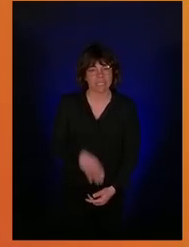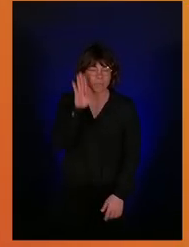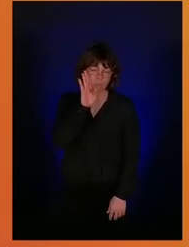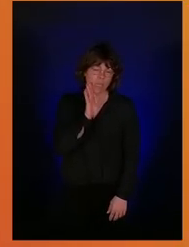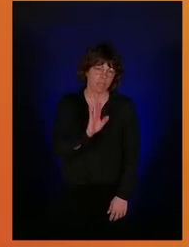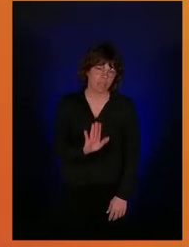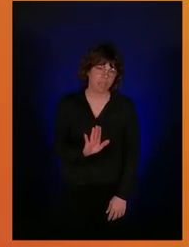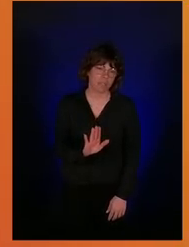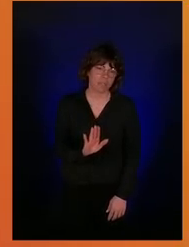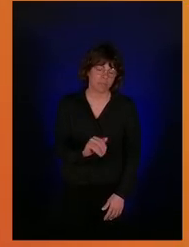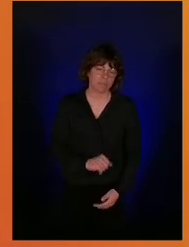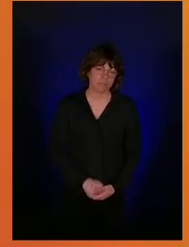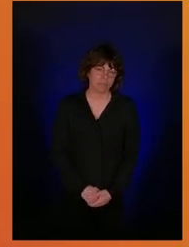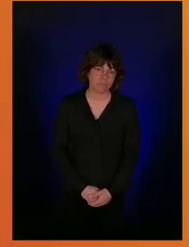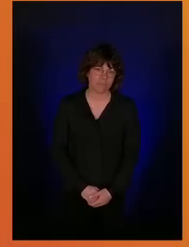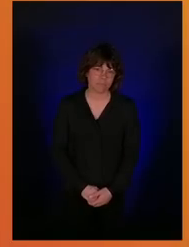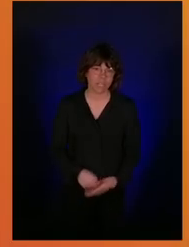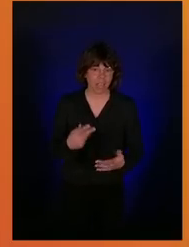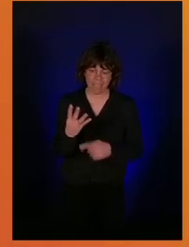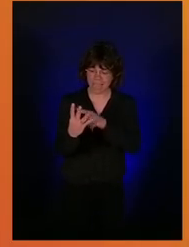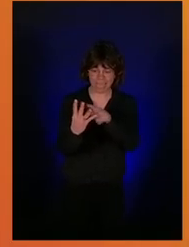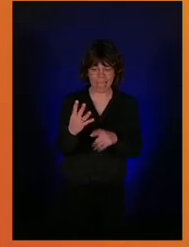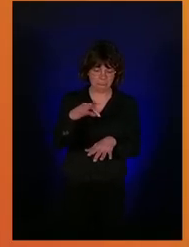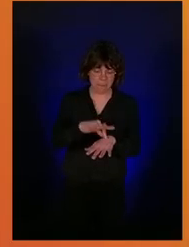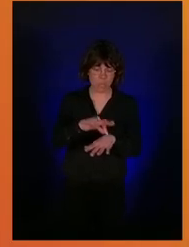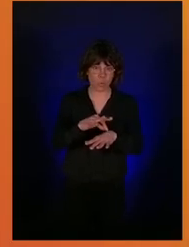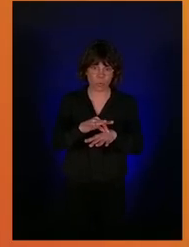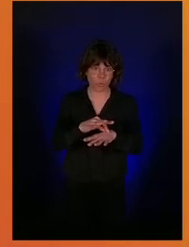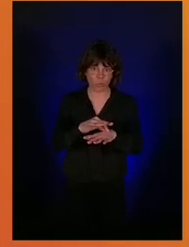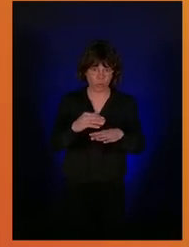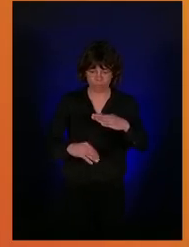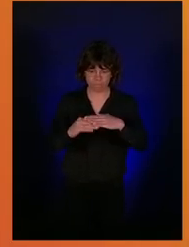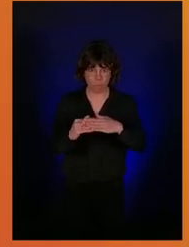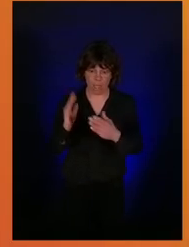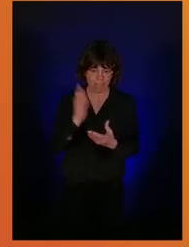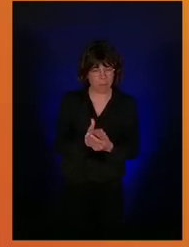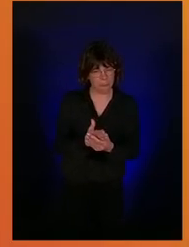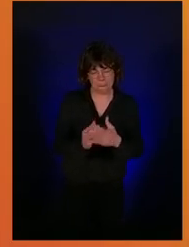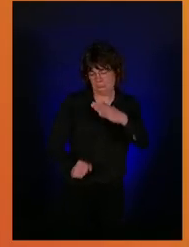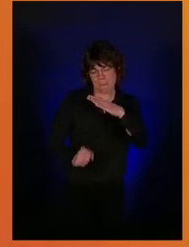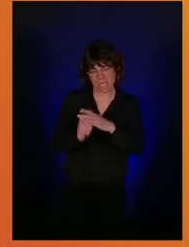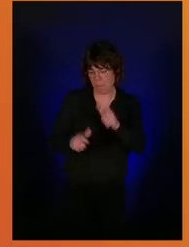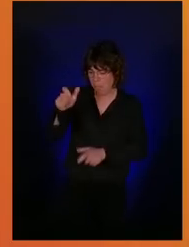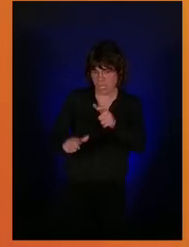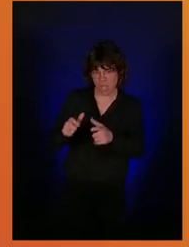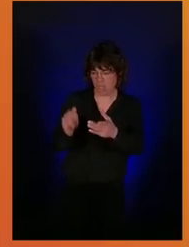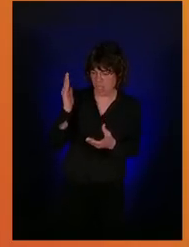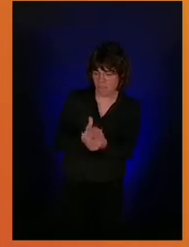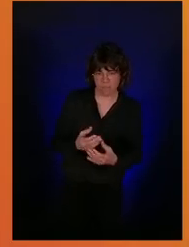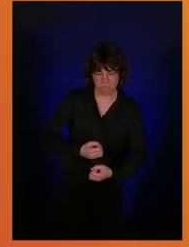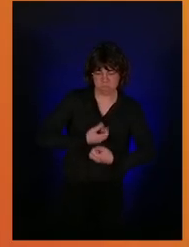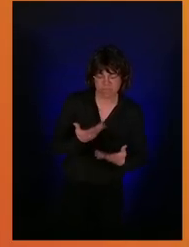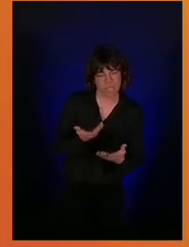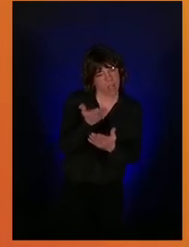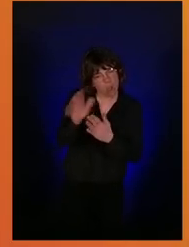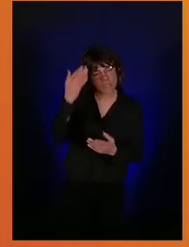plaît, on avait 4 minutes pour intervenir, on a fait passer un maximum d'intervenants. Il y a d'autres points à l'ordre du